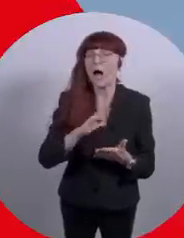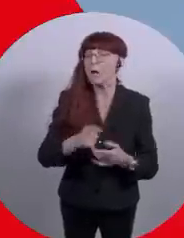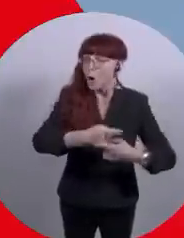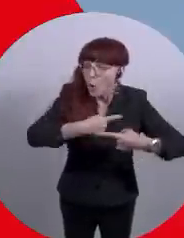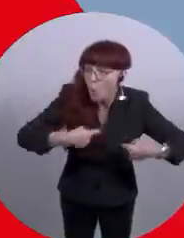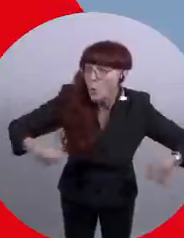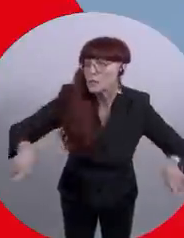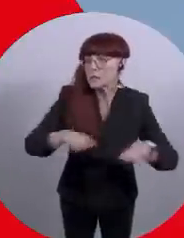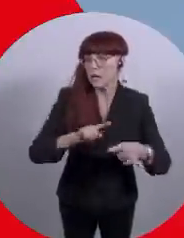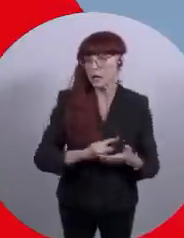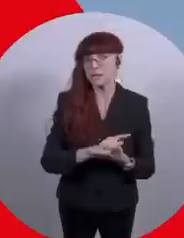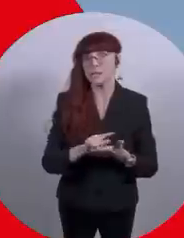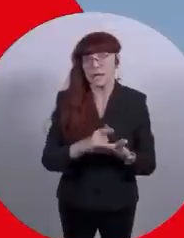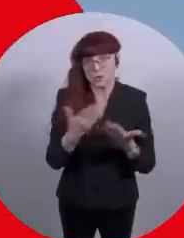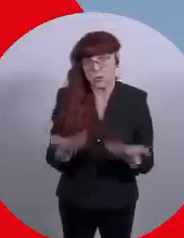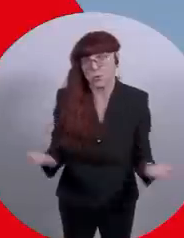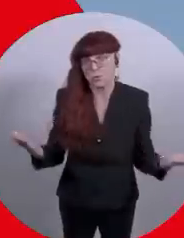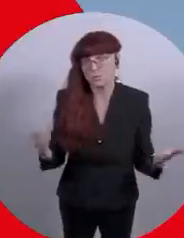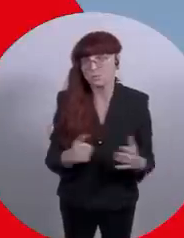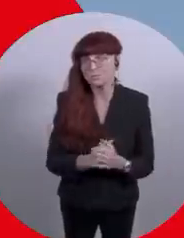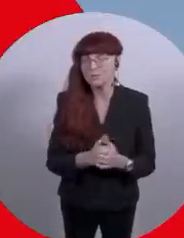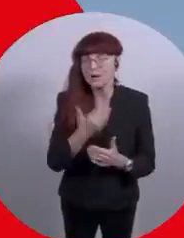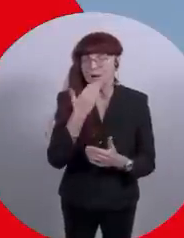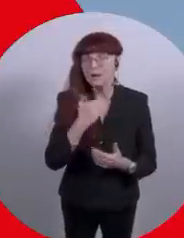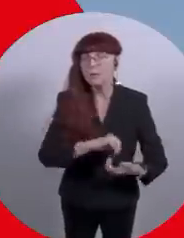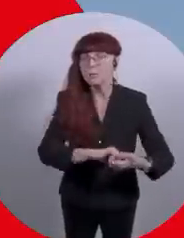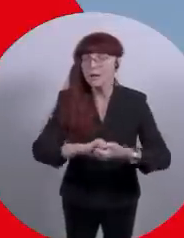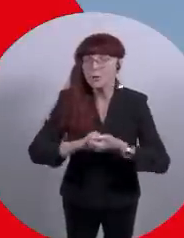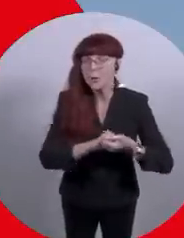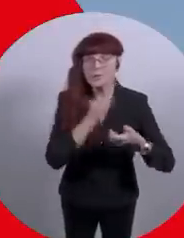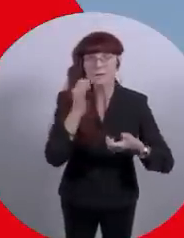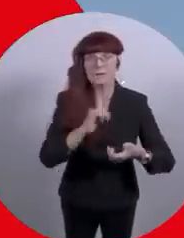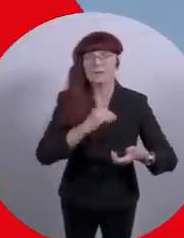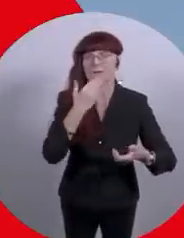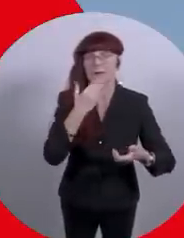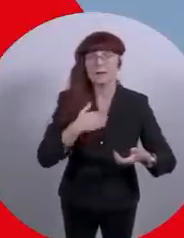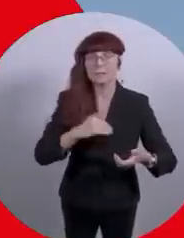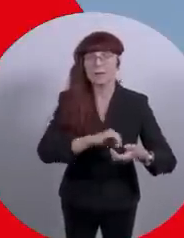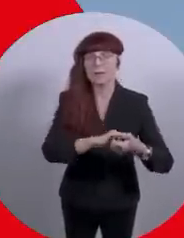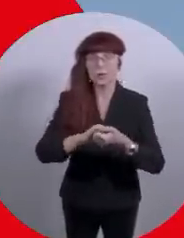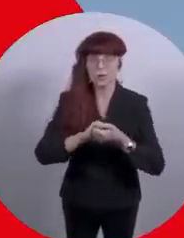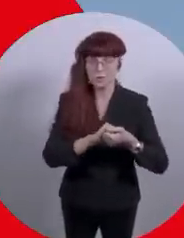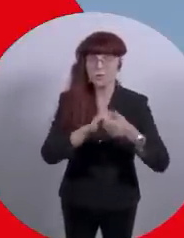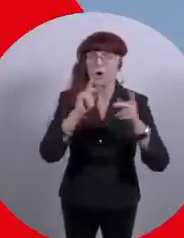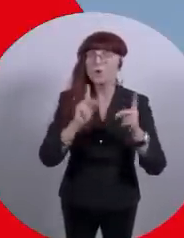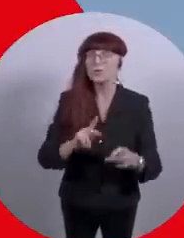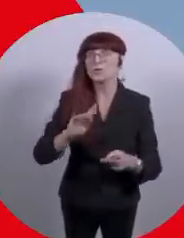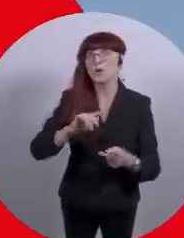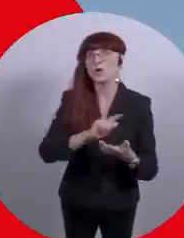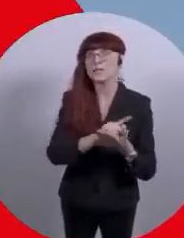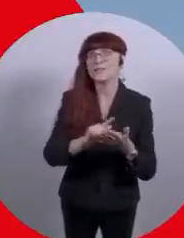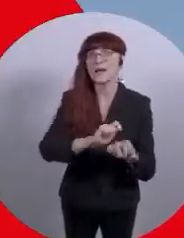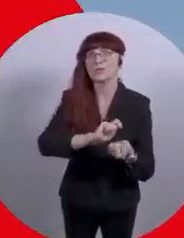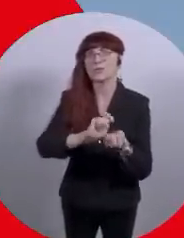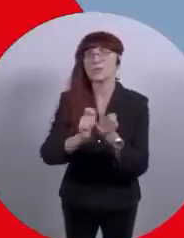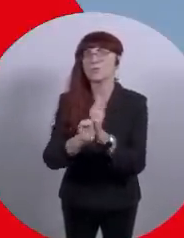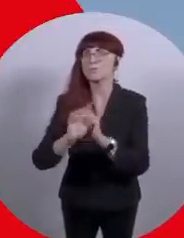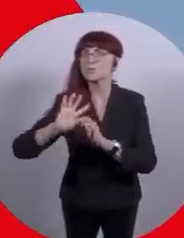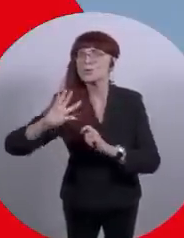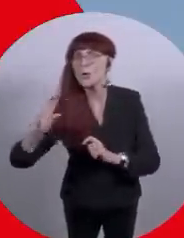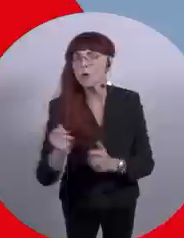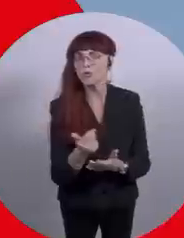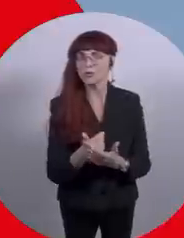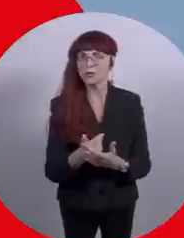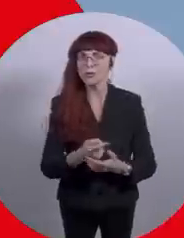Zeit liebe Genossinnen liebe Genossen machen wir es zu einer schönen Zeit und machen wir es